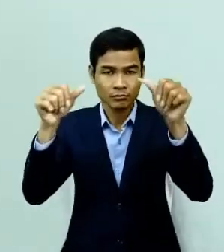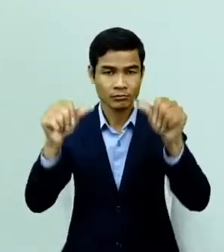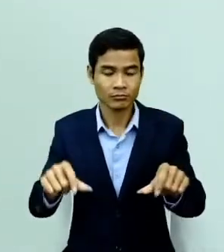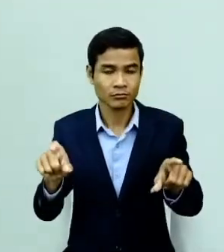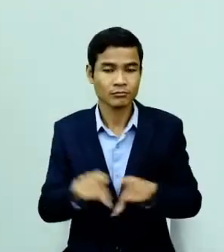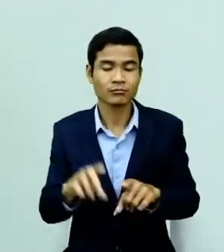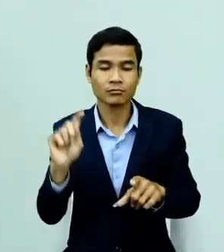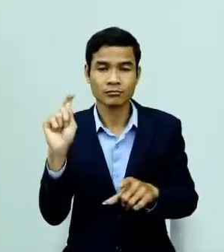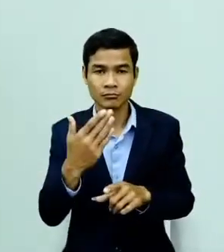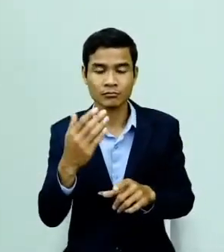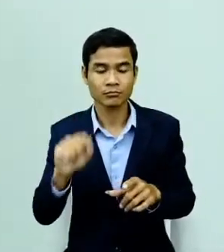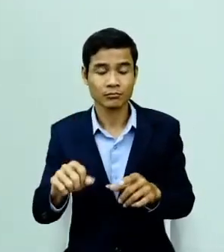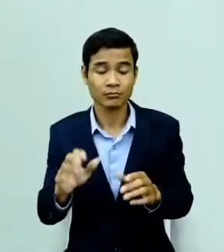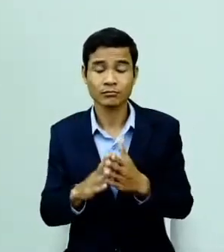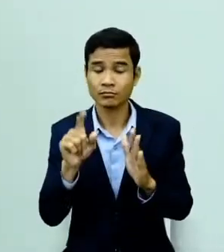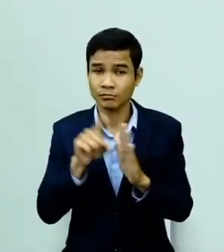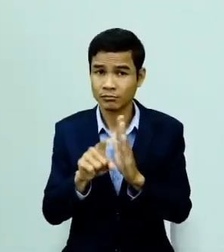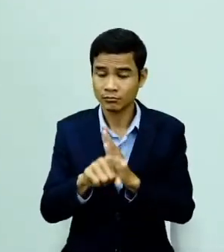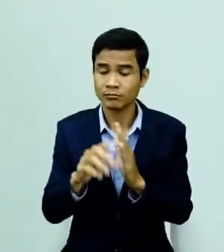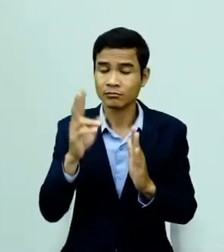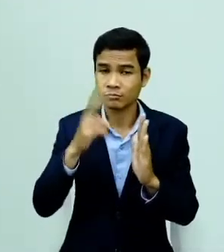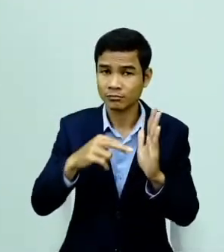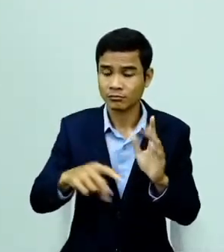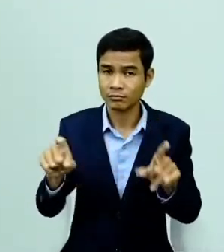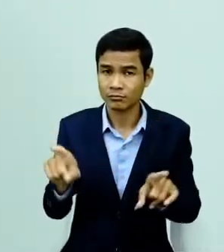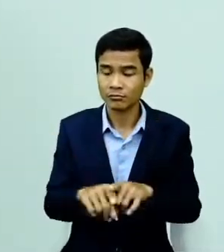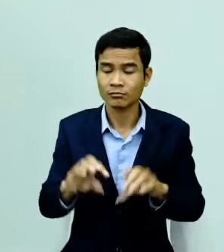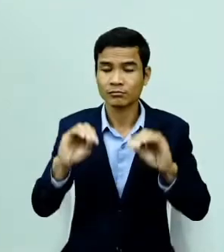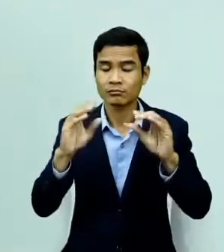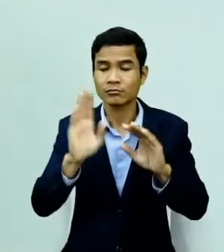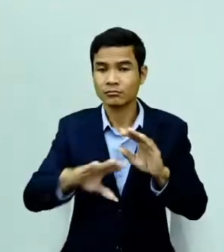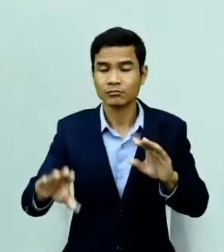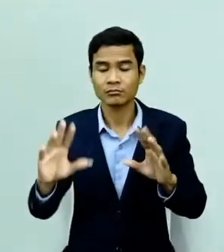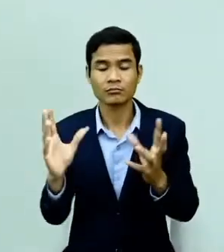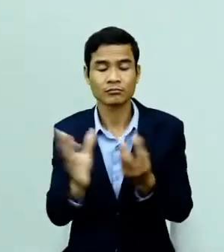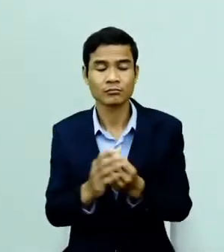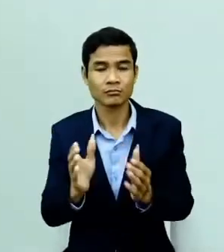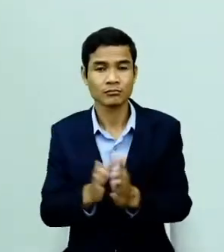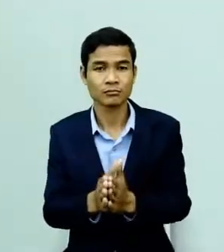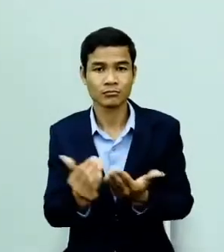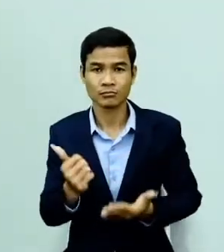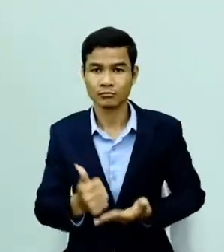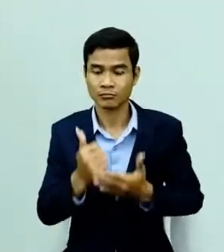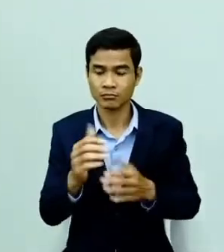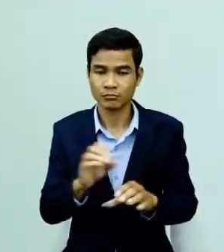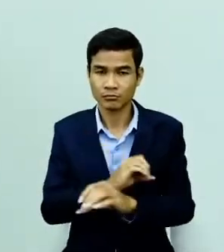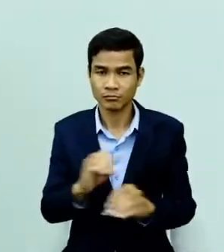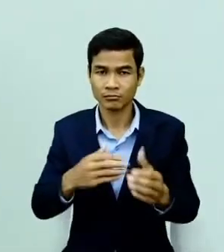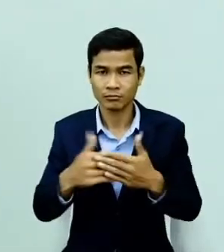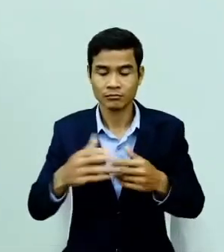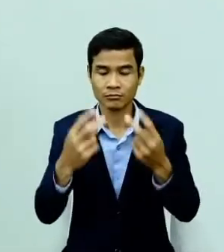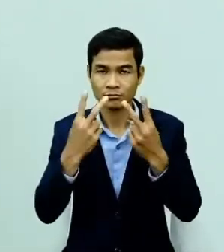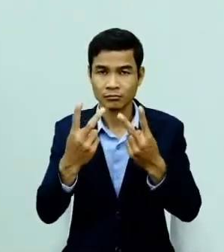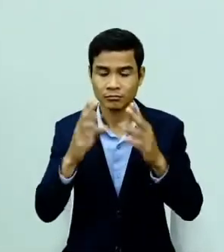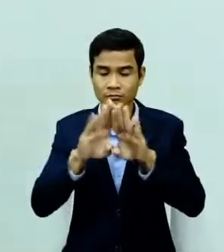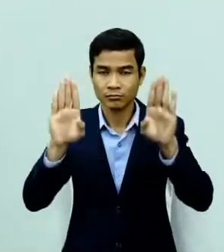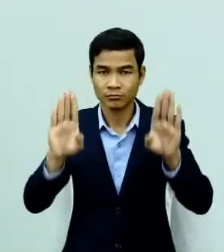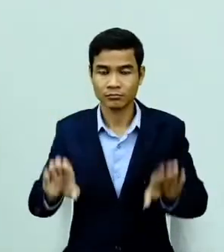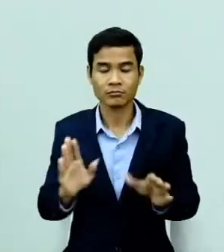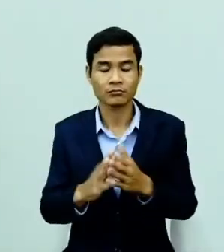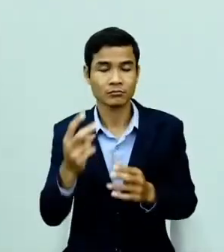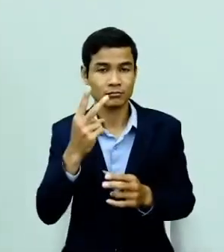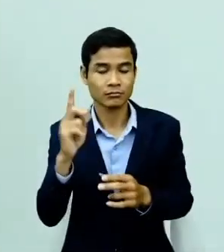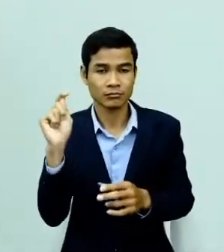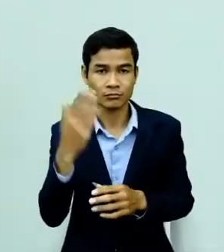ដូចទាំងរូបភាពគឺដូចទាំងខ្លឹមសារអត្ថបទចំណែកកូនកូនដែលមិនមានសិភើជំនួយនេះទេកូនកូនមើលមកក្តារខៀនមកកូនឃើញរូបភាពអី